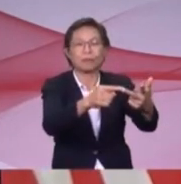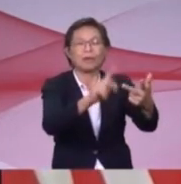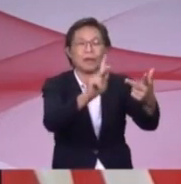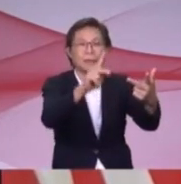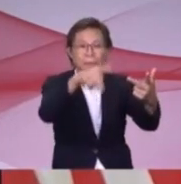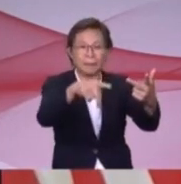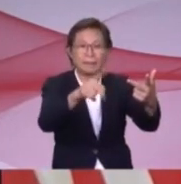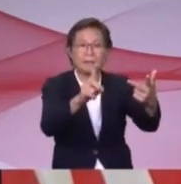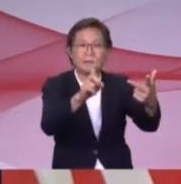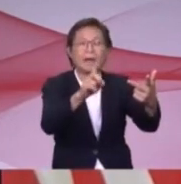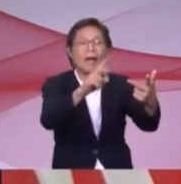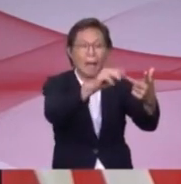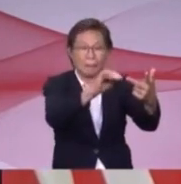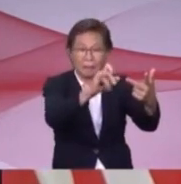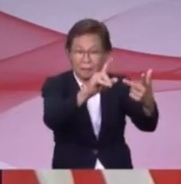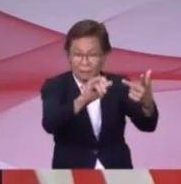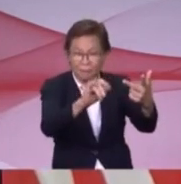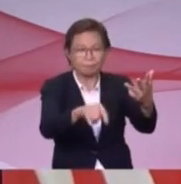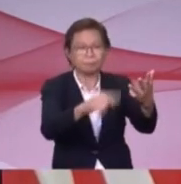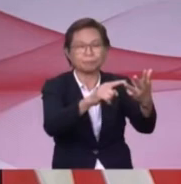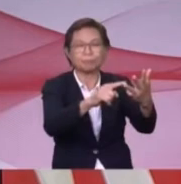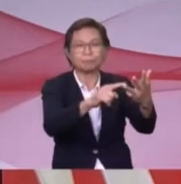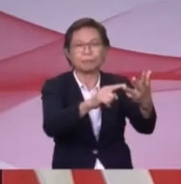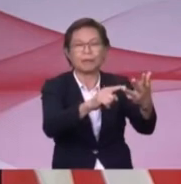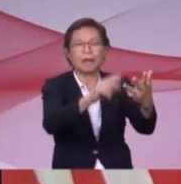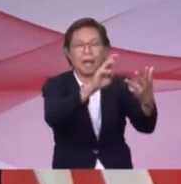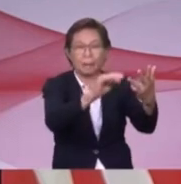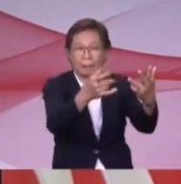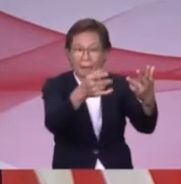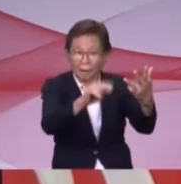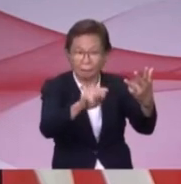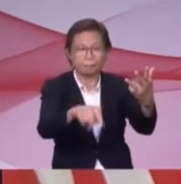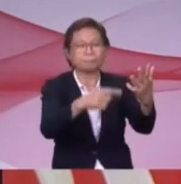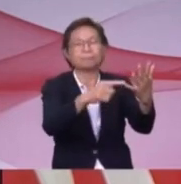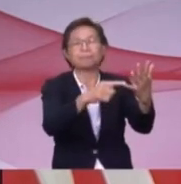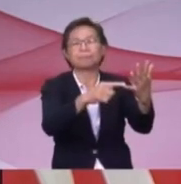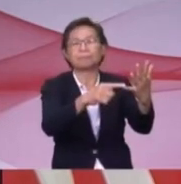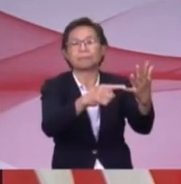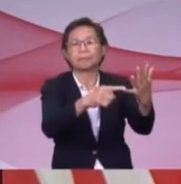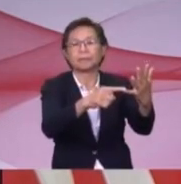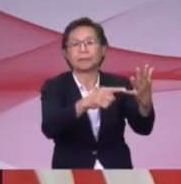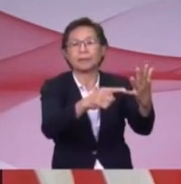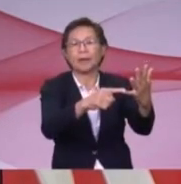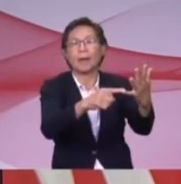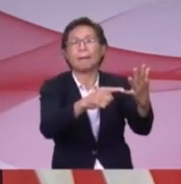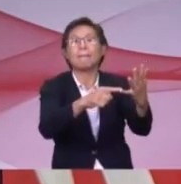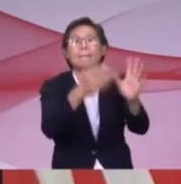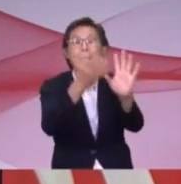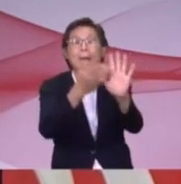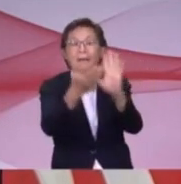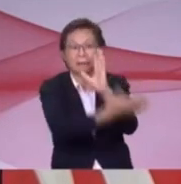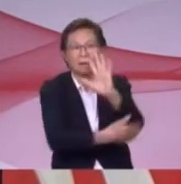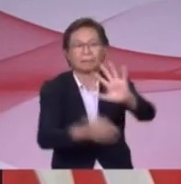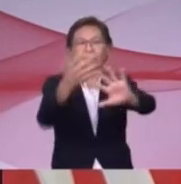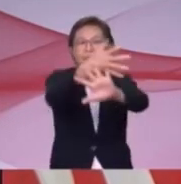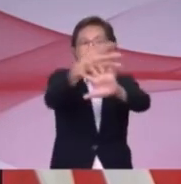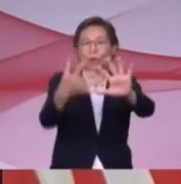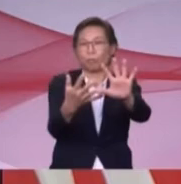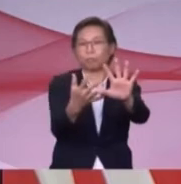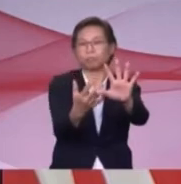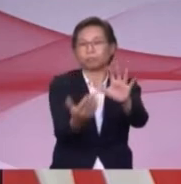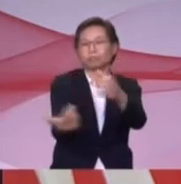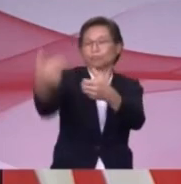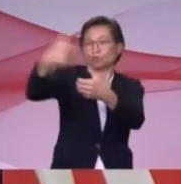Perdagangan Antarabangsa MITI, Majlis Keselamatan Negara MKN dan Bank Negara untuk